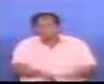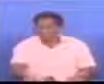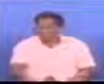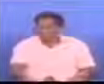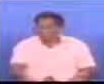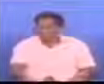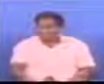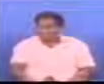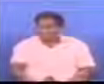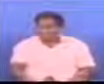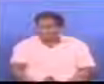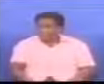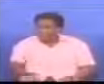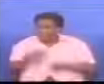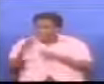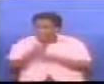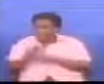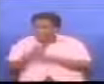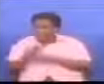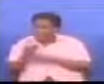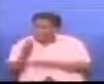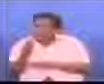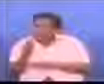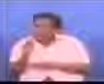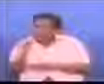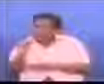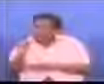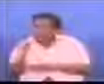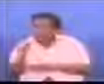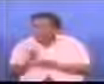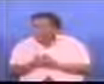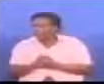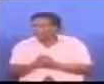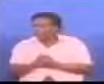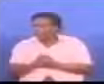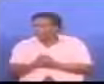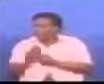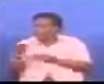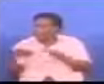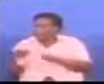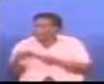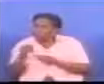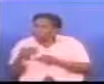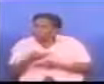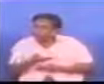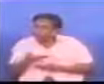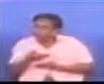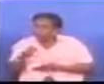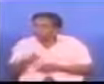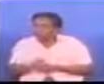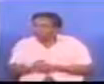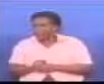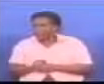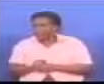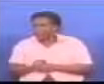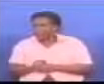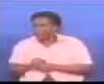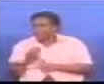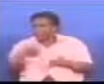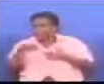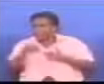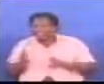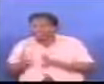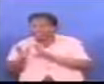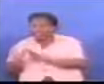tunatumia hela hii kidogo. Kwa uchumi huu mchanga, tunataka tuwekeze kwenye miradi mikubwa. Kwa mahesabu ya kawaida kabisa,